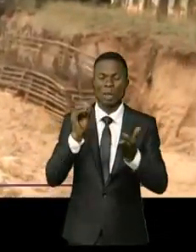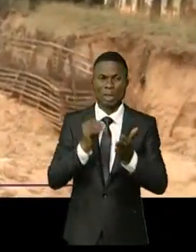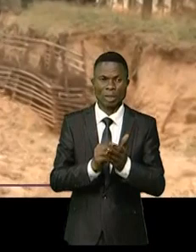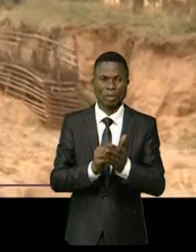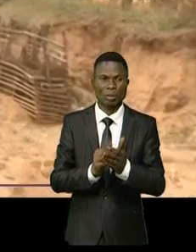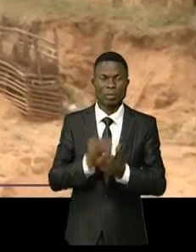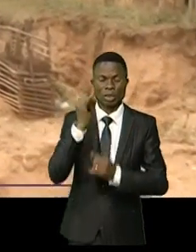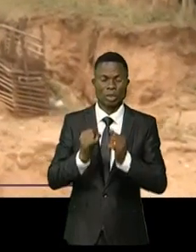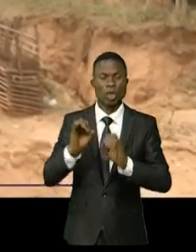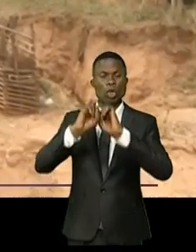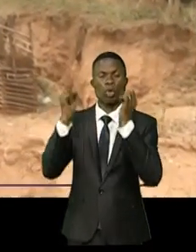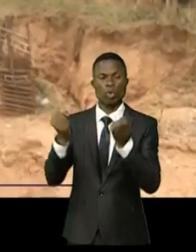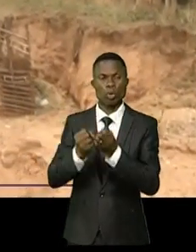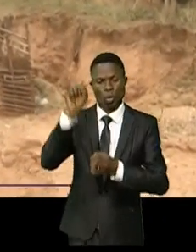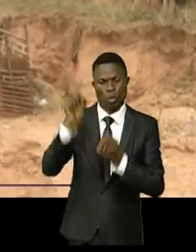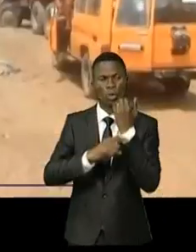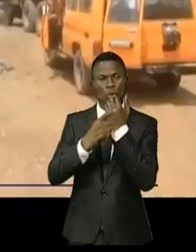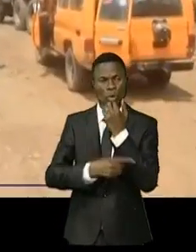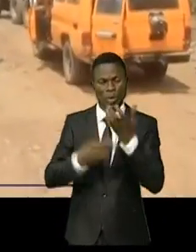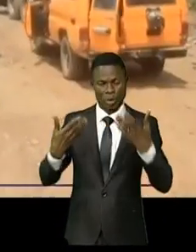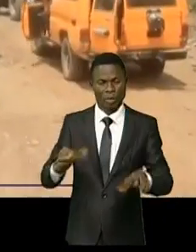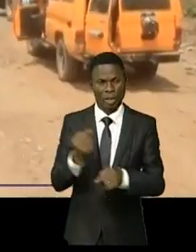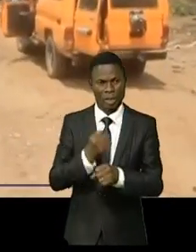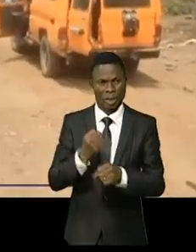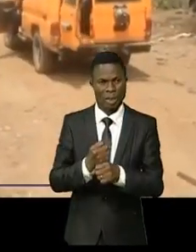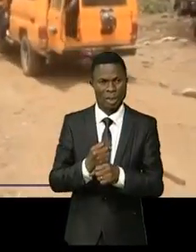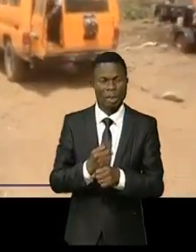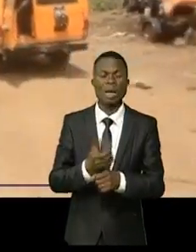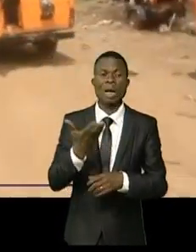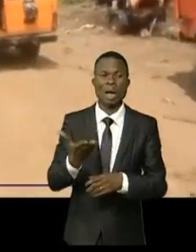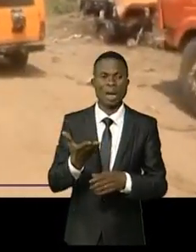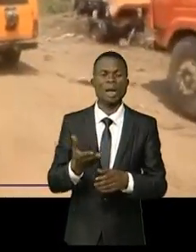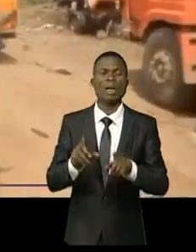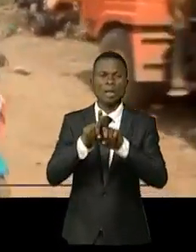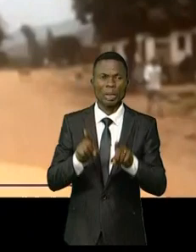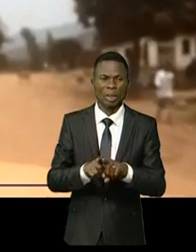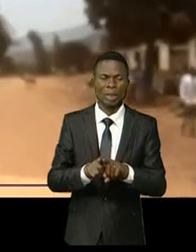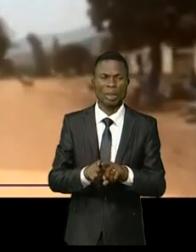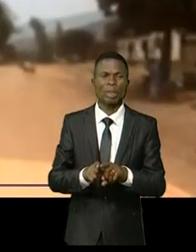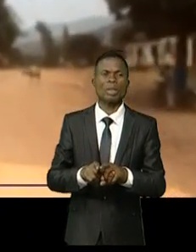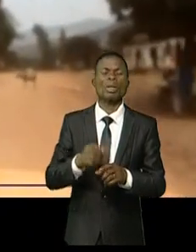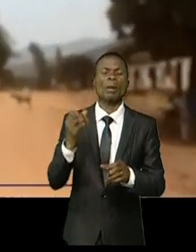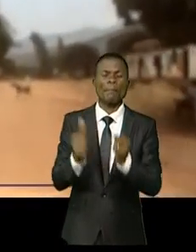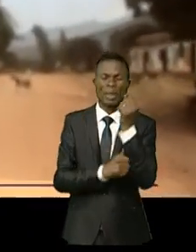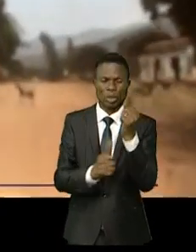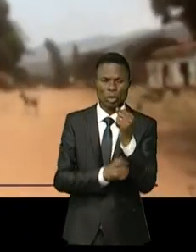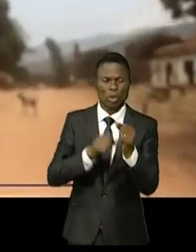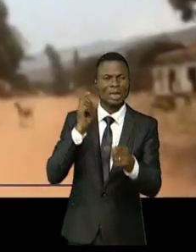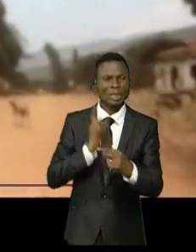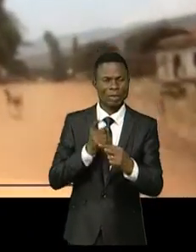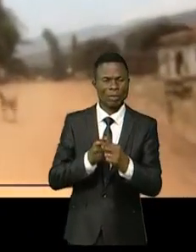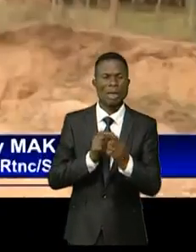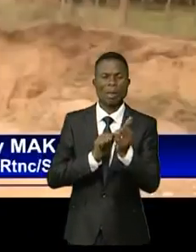si l'office des routes Sud Kivu termine avec les travaux en cours d'exécution à Luanga et Pemba, les usagers auront des difficultés